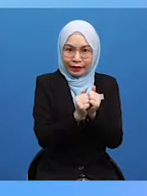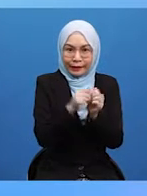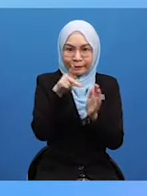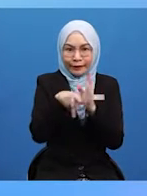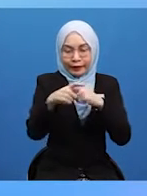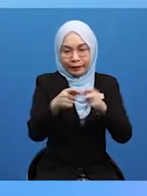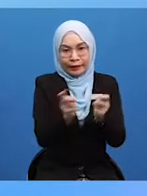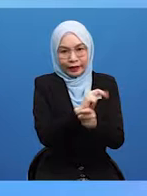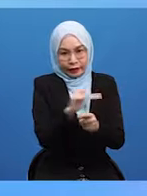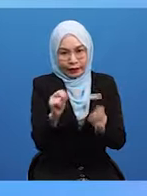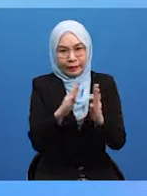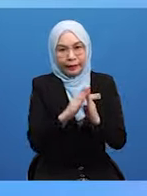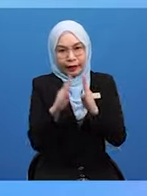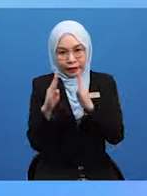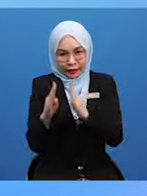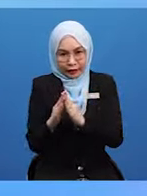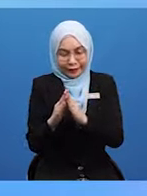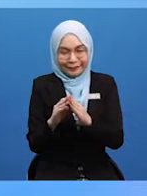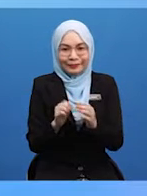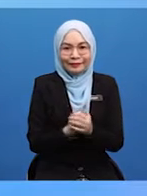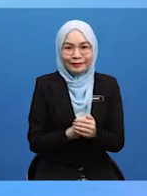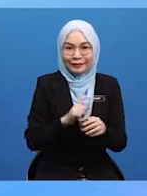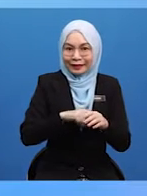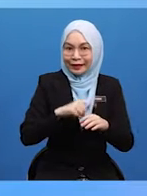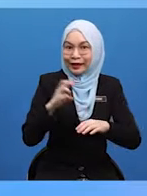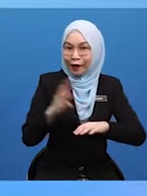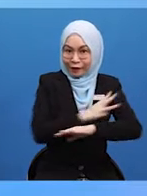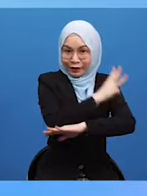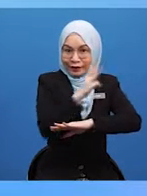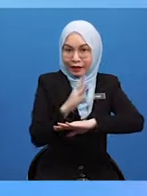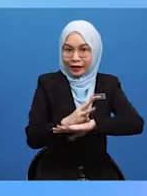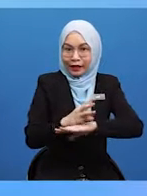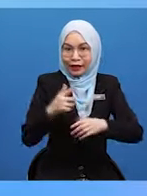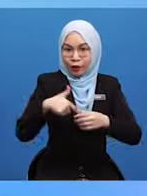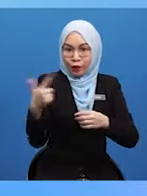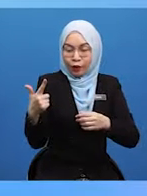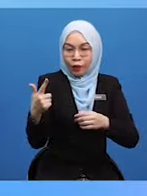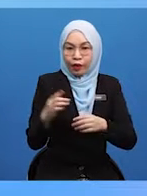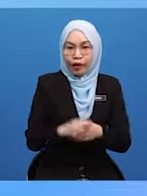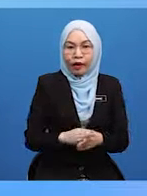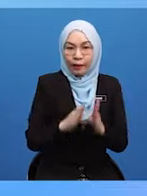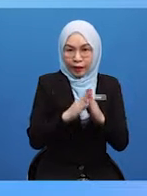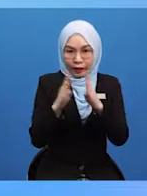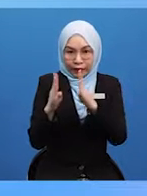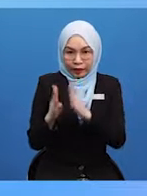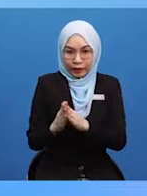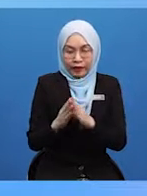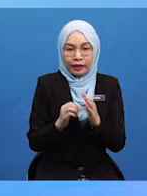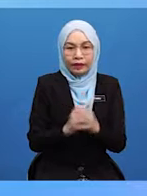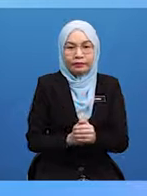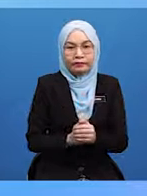aspek kerajaan atau governance di kawasan luar bandar hanya melibatkan